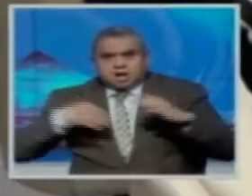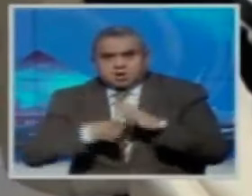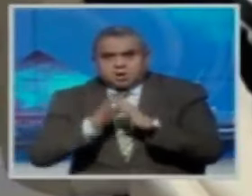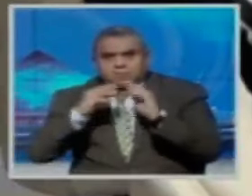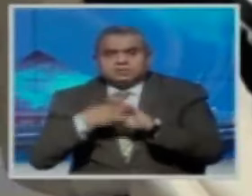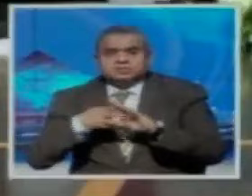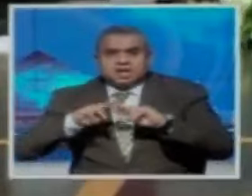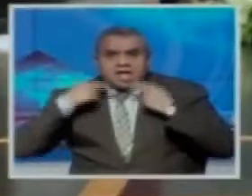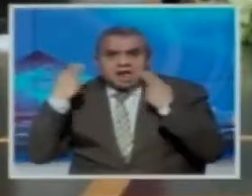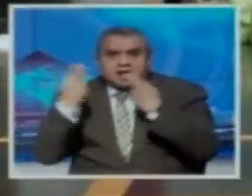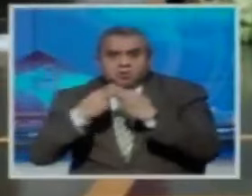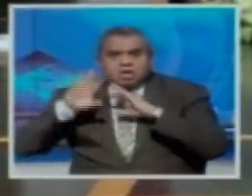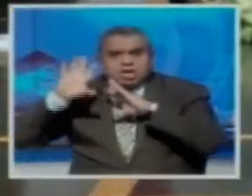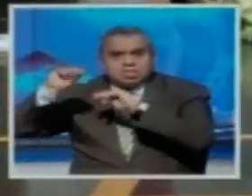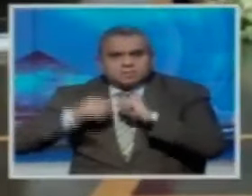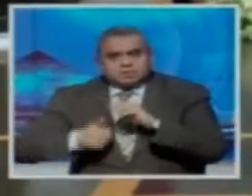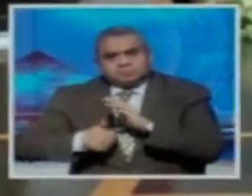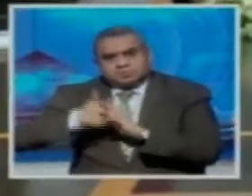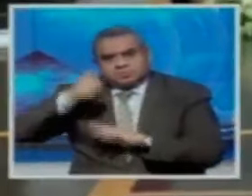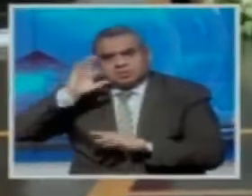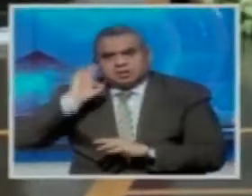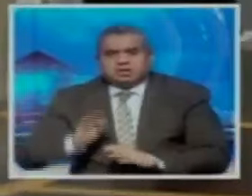المصرية إقليميا ودوليا.